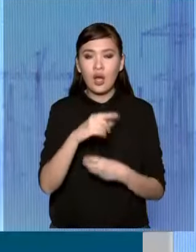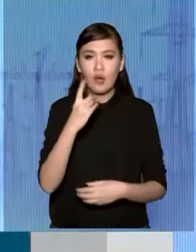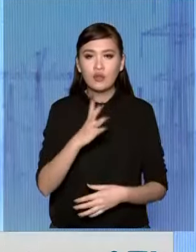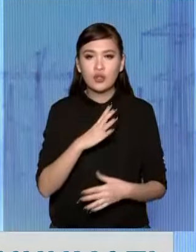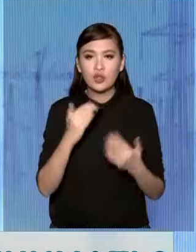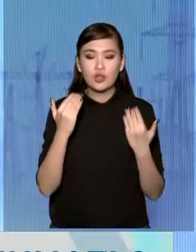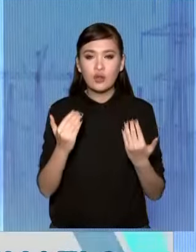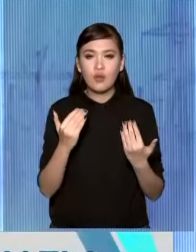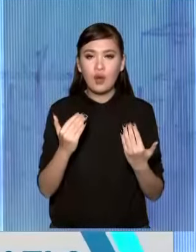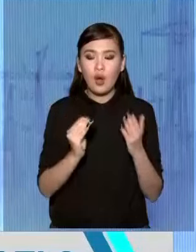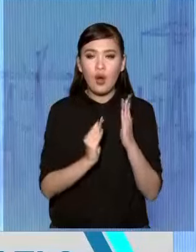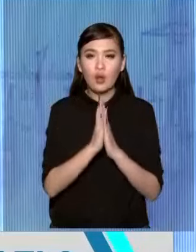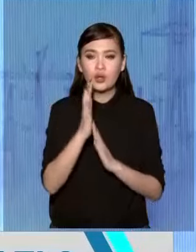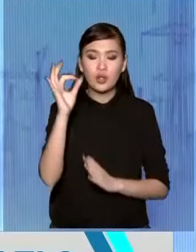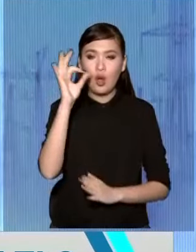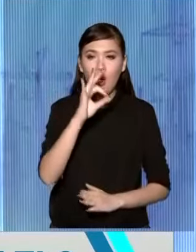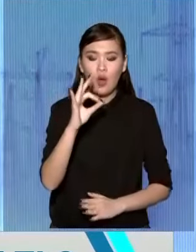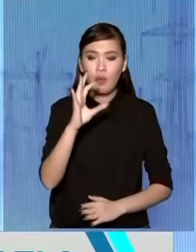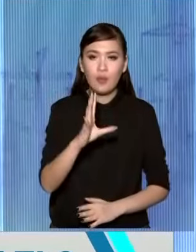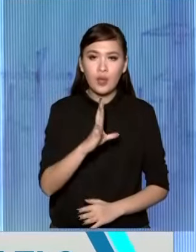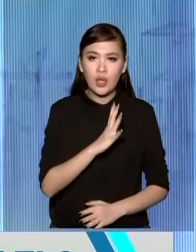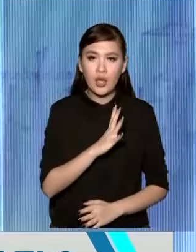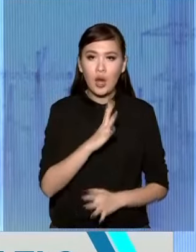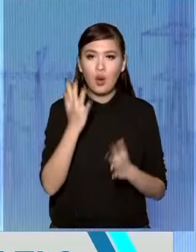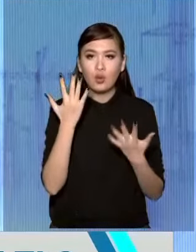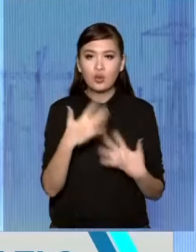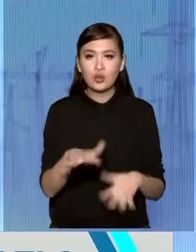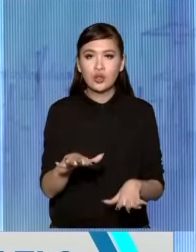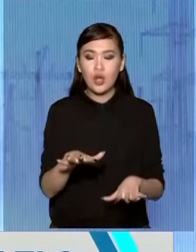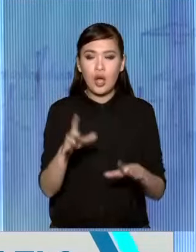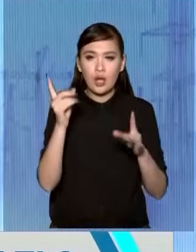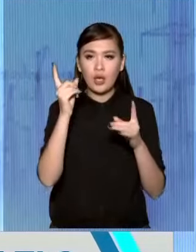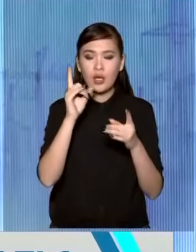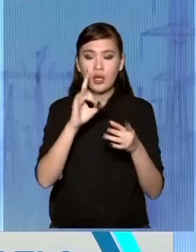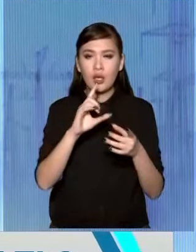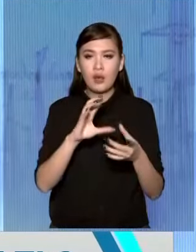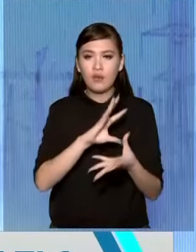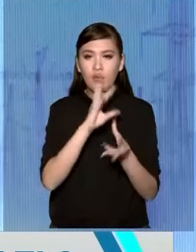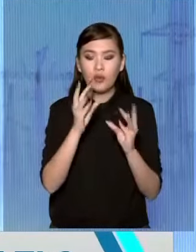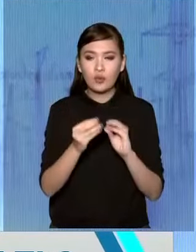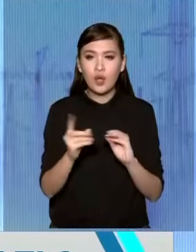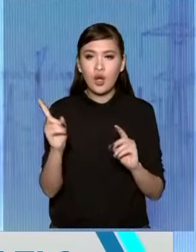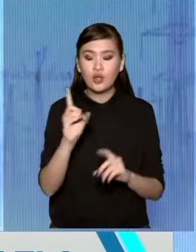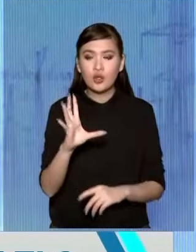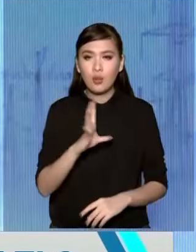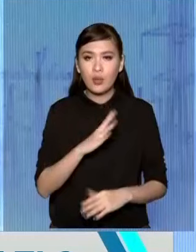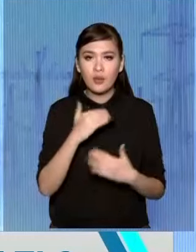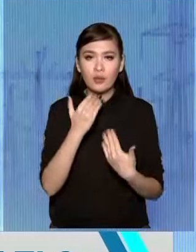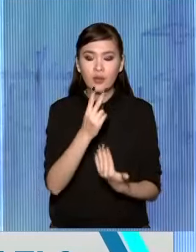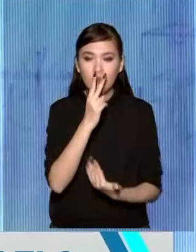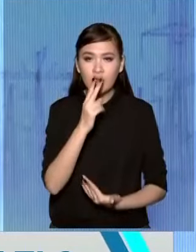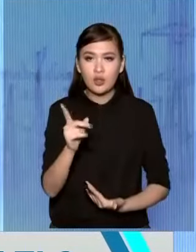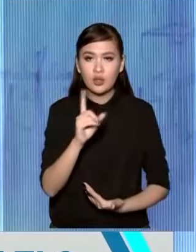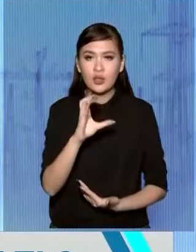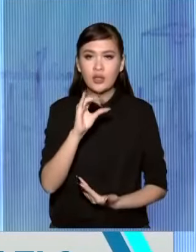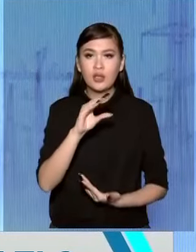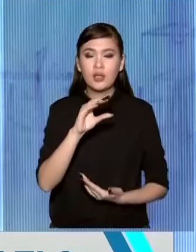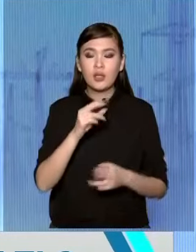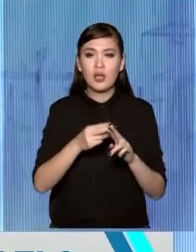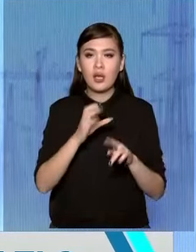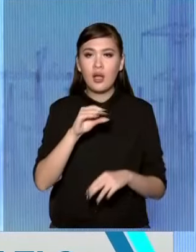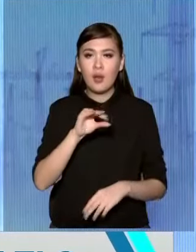наша отрасль, она является или уже находится в состоянии разобщенности. Вы же видите, что система